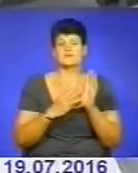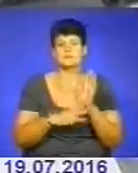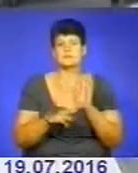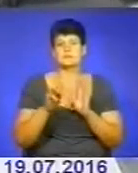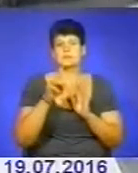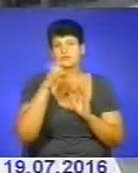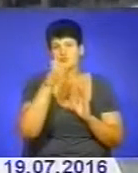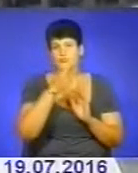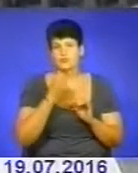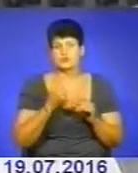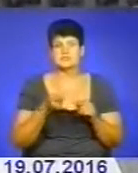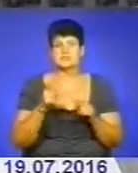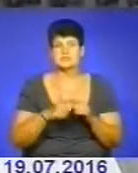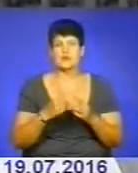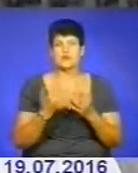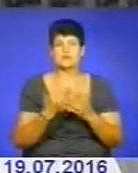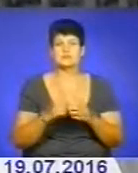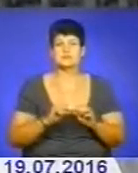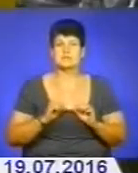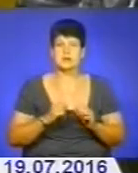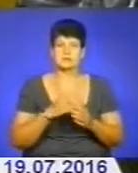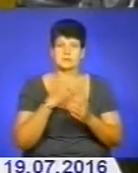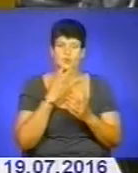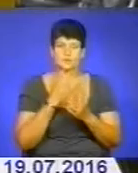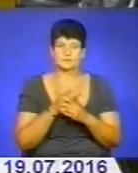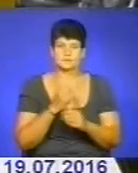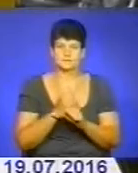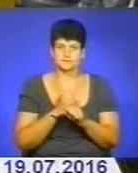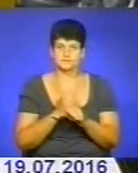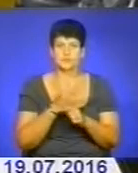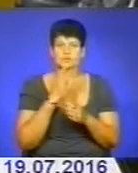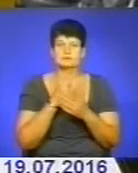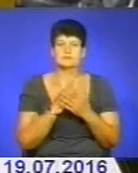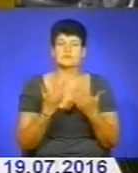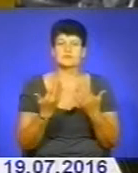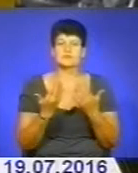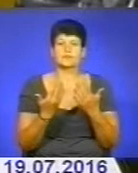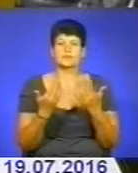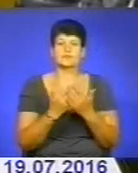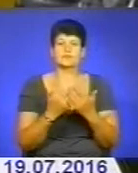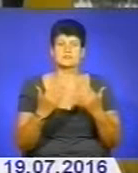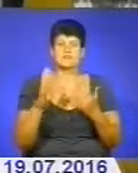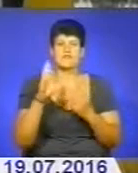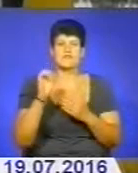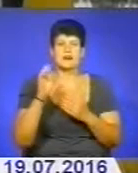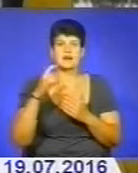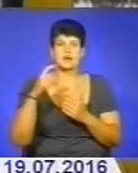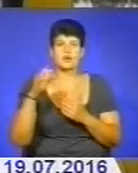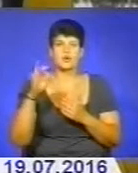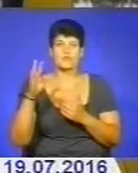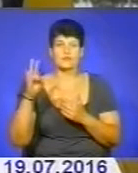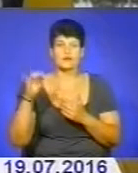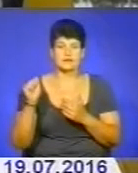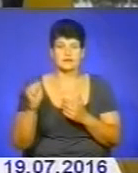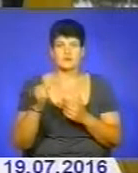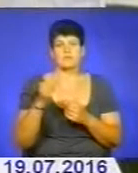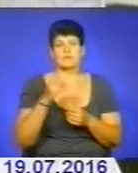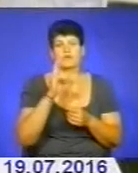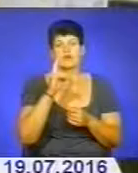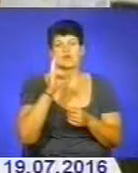не було. Це просто я собі так подумав, як цікаво було задумано, значить, об'єднати схід і захід разом. І кінчилось тим, що